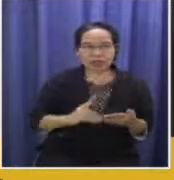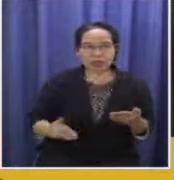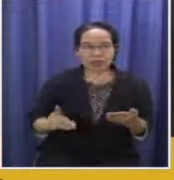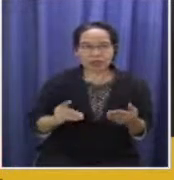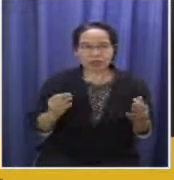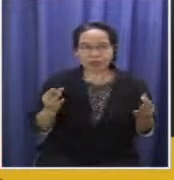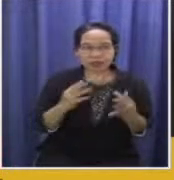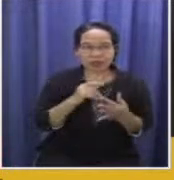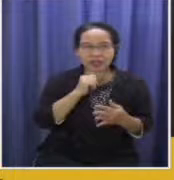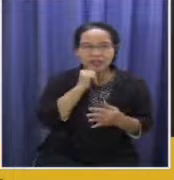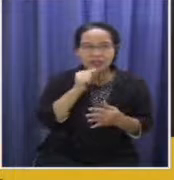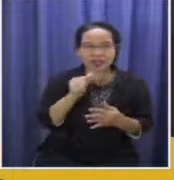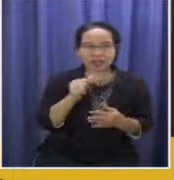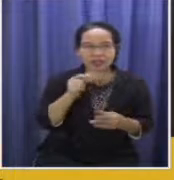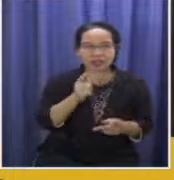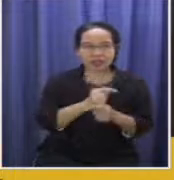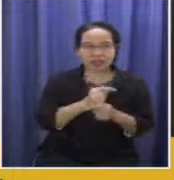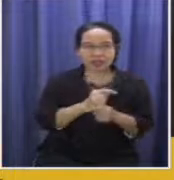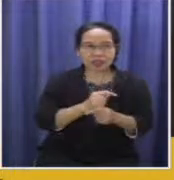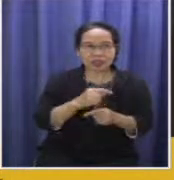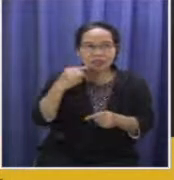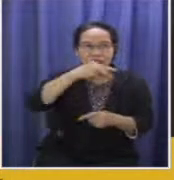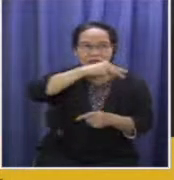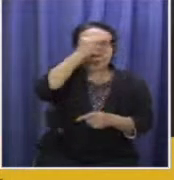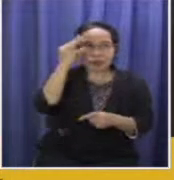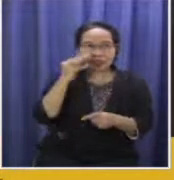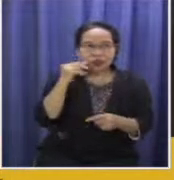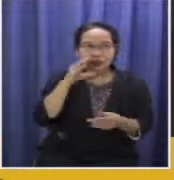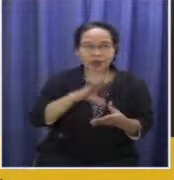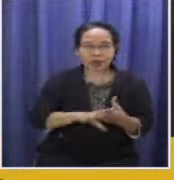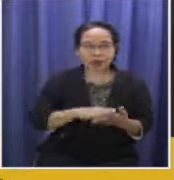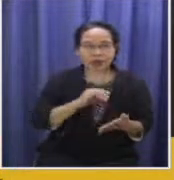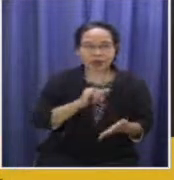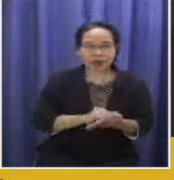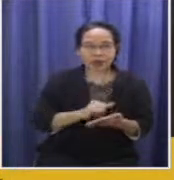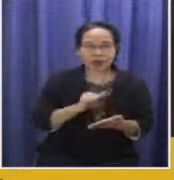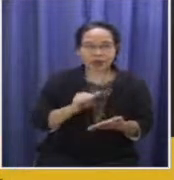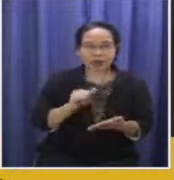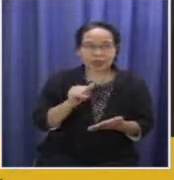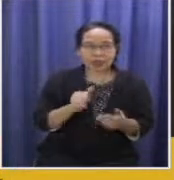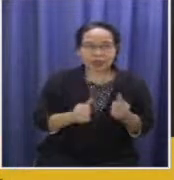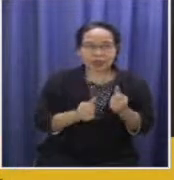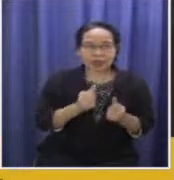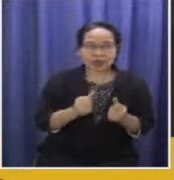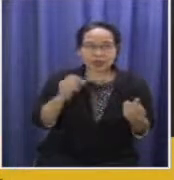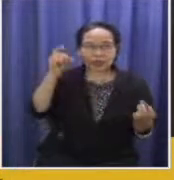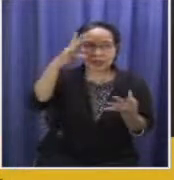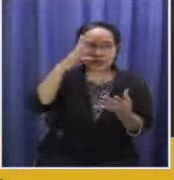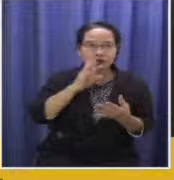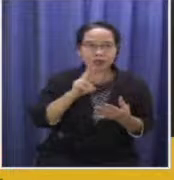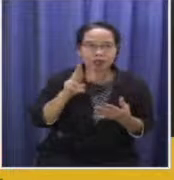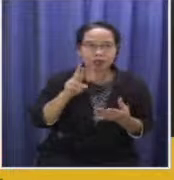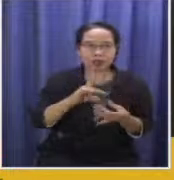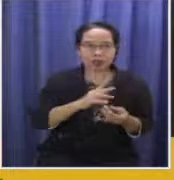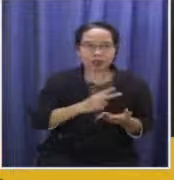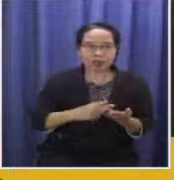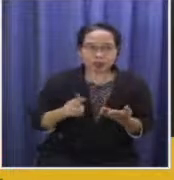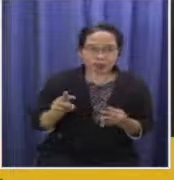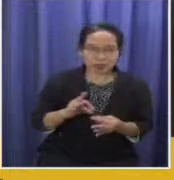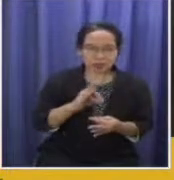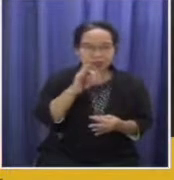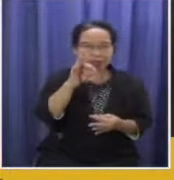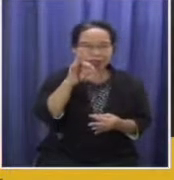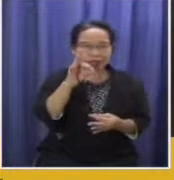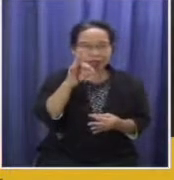तिम्री पत्नी मरियमलाई स्वीकार गर्न नडराऊ, किनभने जो तिनको गर्भमा हुनुहुन्छ उहाँ पवित्र आत्माबाट